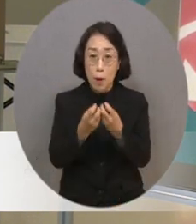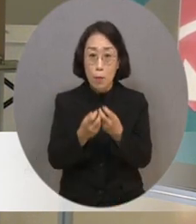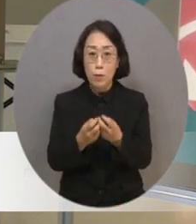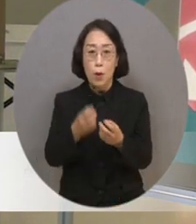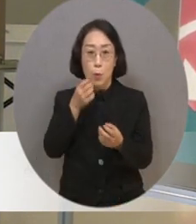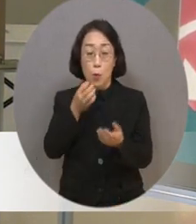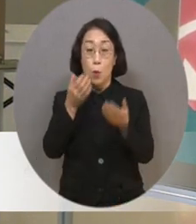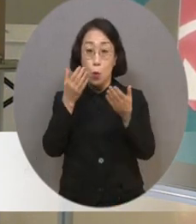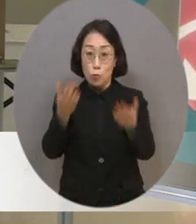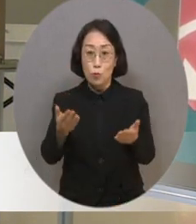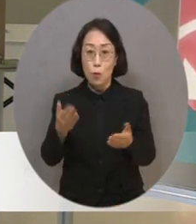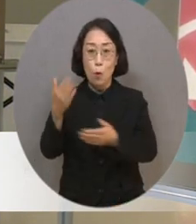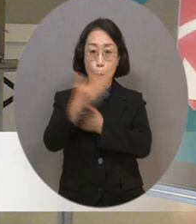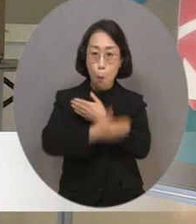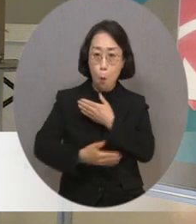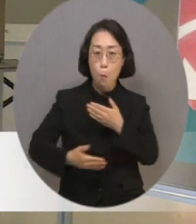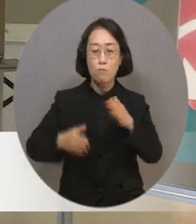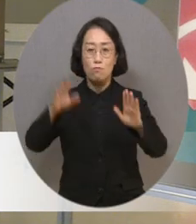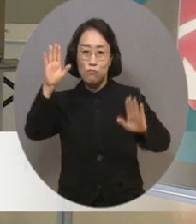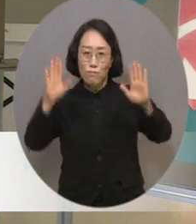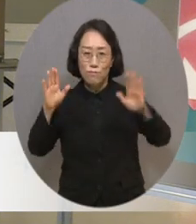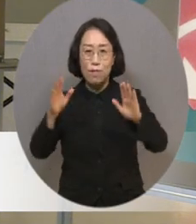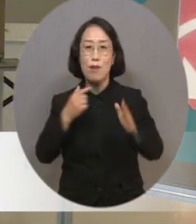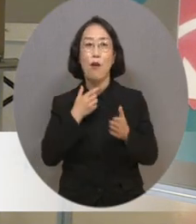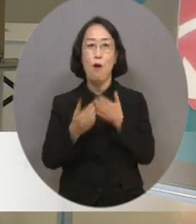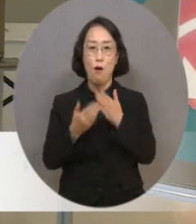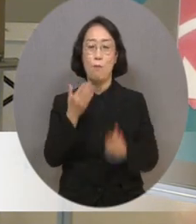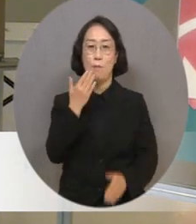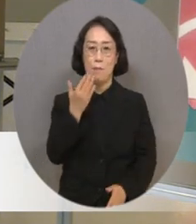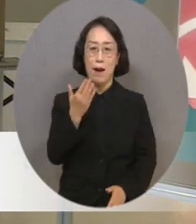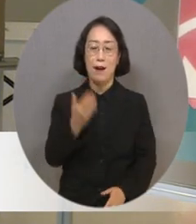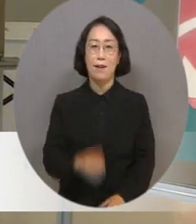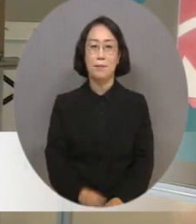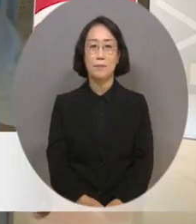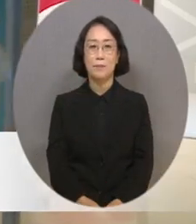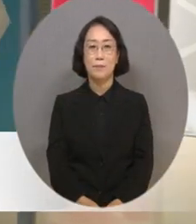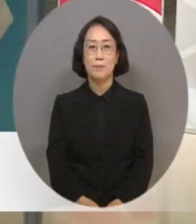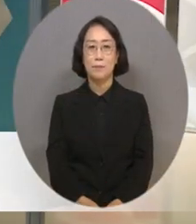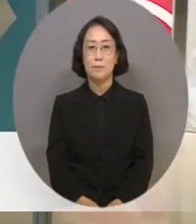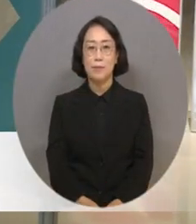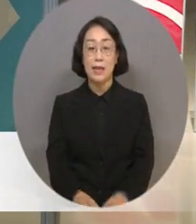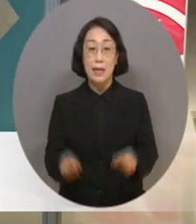몸을 움직이면서 경험해 보는 섹션이라고 생각해 주시면 좋을 것 같습니다.